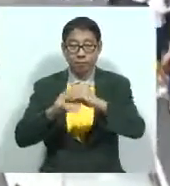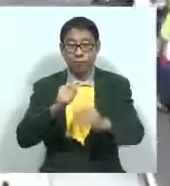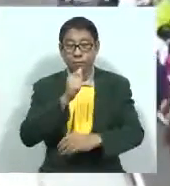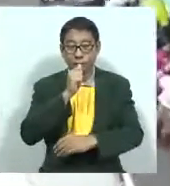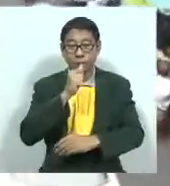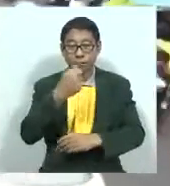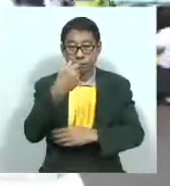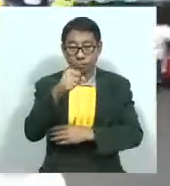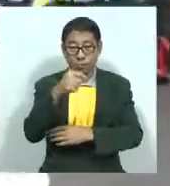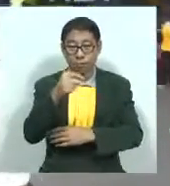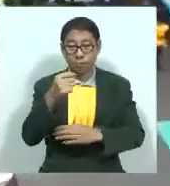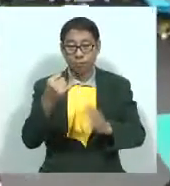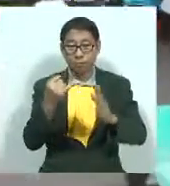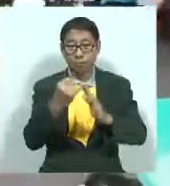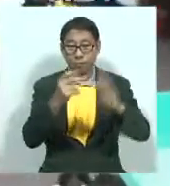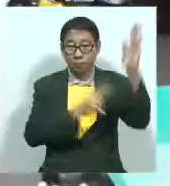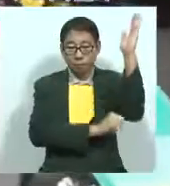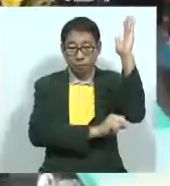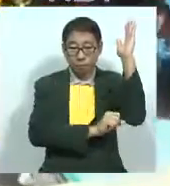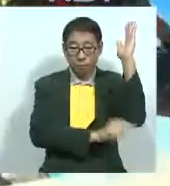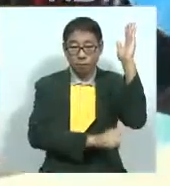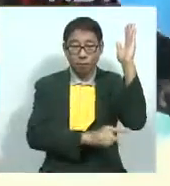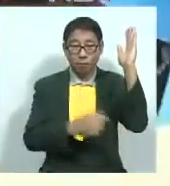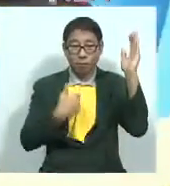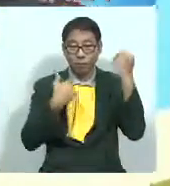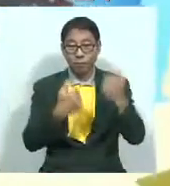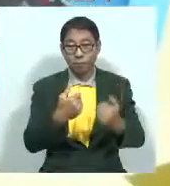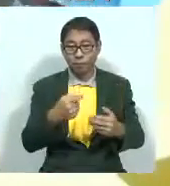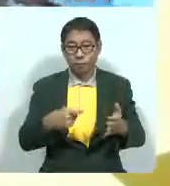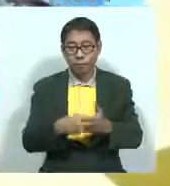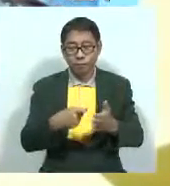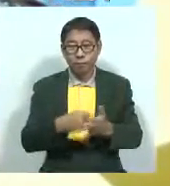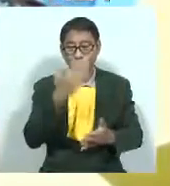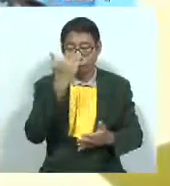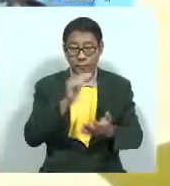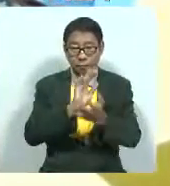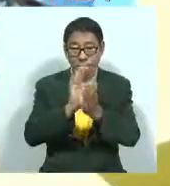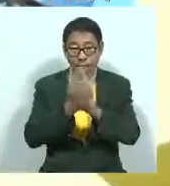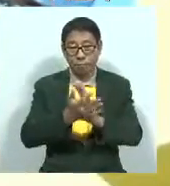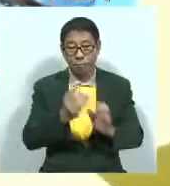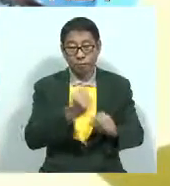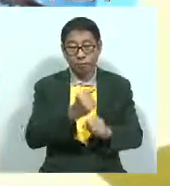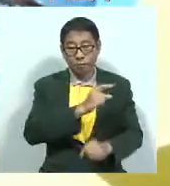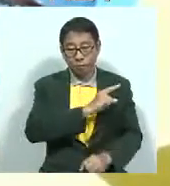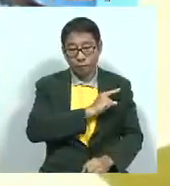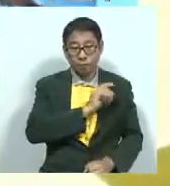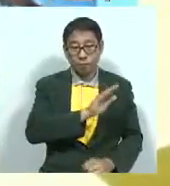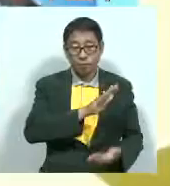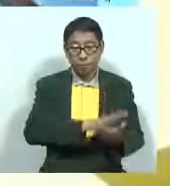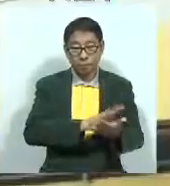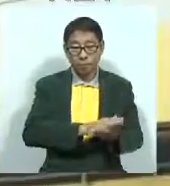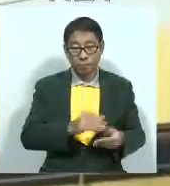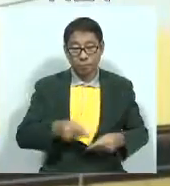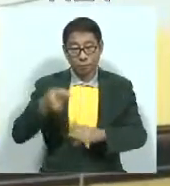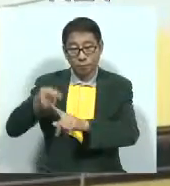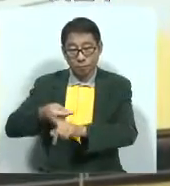โรงเรียน10แห่งสังกัดเทศบาลนครศรีธรรมราชว่าเหตุใดจึงเปลี่ยนแปลงจากการผลิตเองของโรงเรียนไปสู่